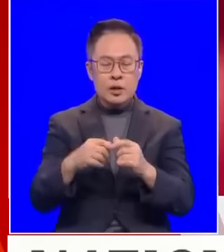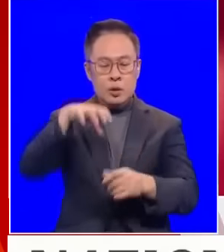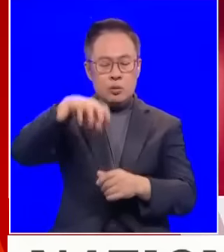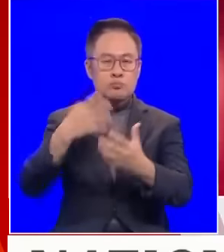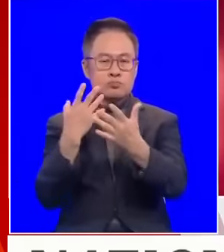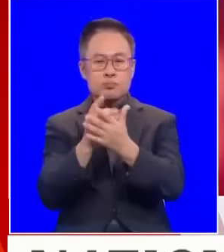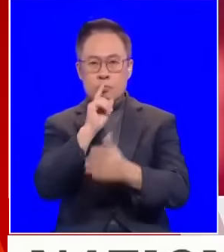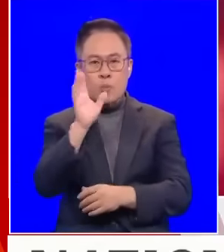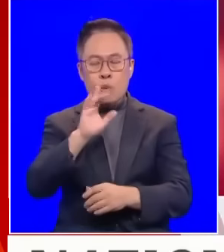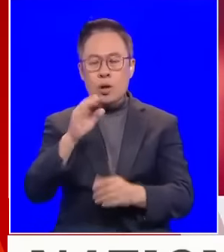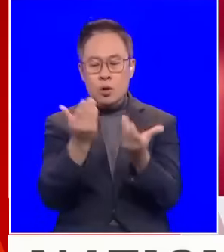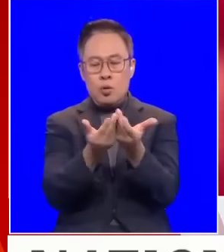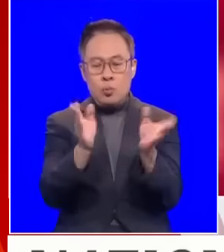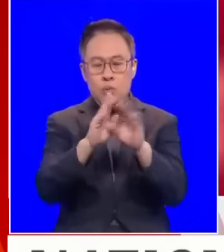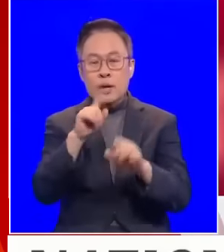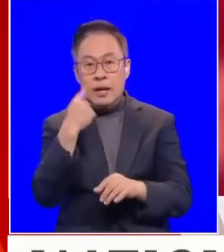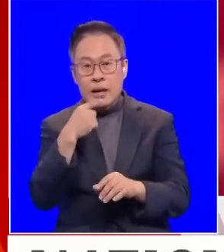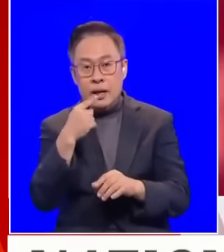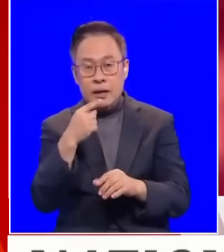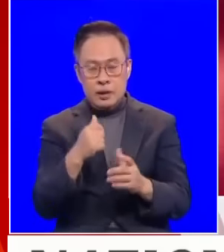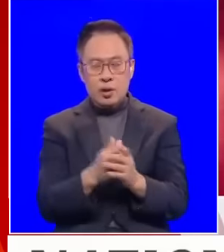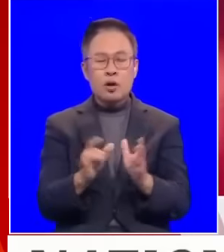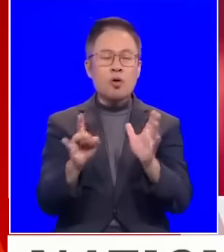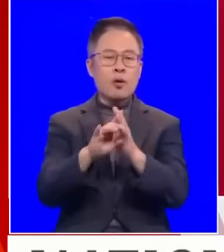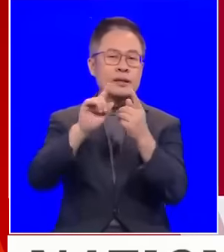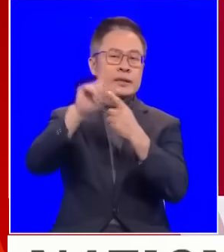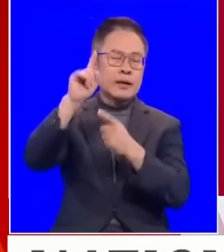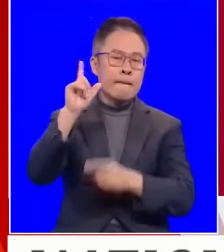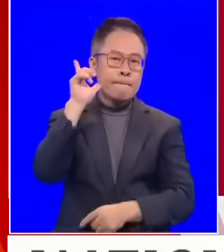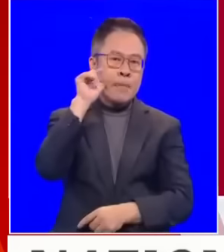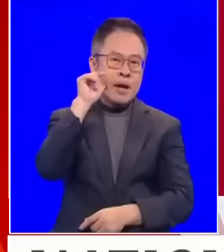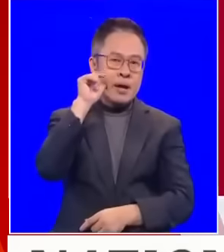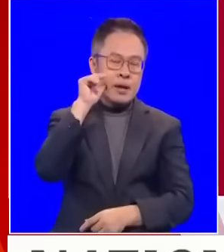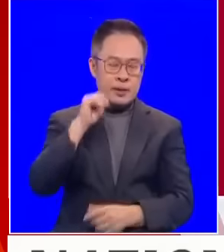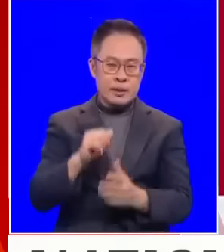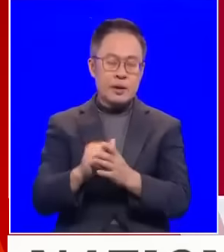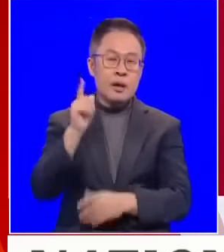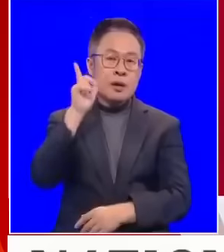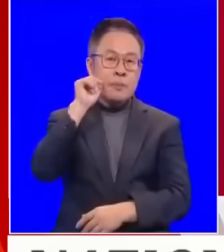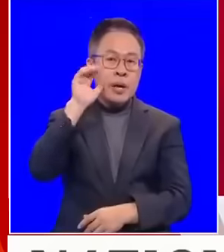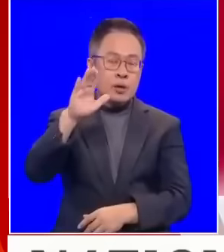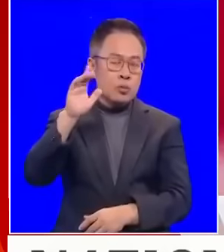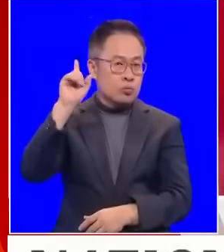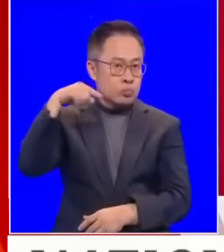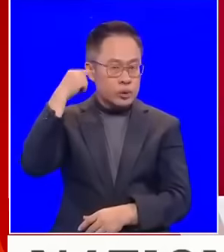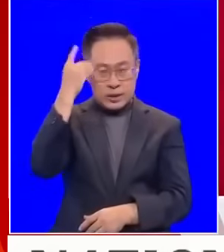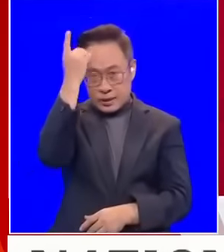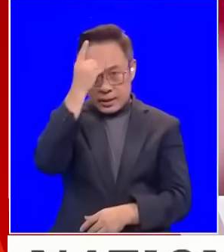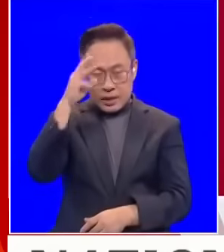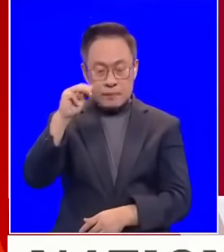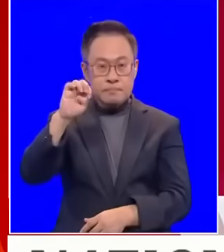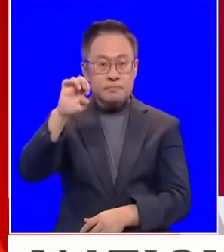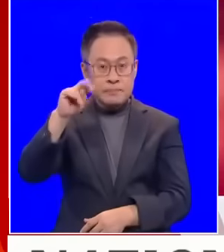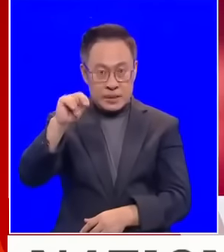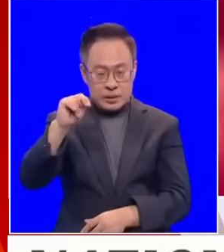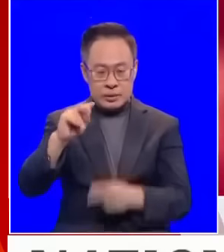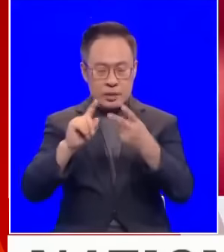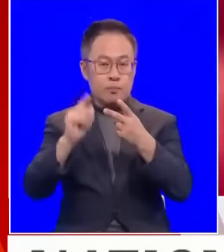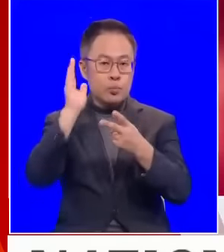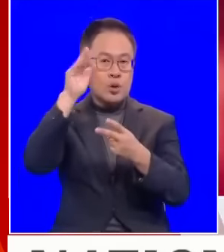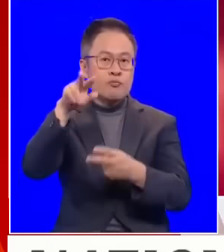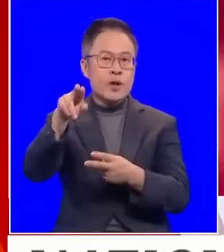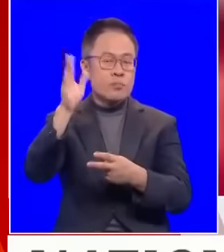ภายหลังนะครับว่าเป็นแม่ของพิชยาและแฟนหนุ่มครับที่เดินทางมาเยี่ยมครับแล้วก็มีรายงานนะครับว่าคนที่เดินทาง